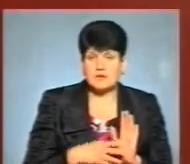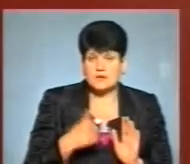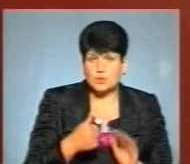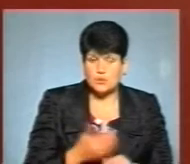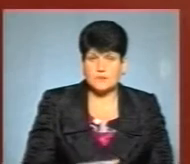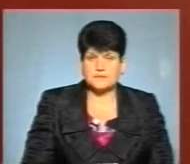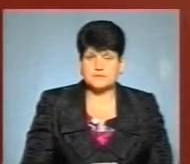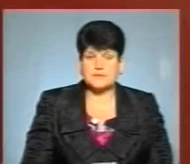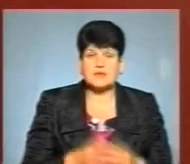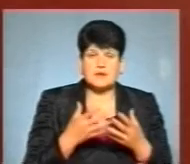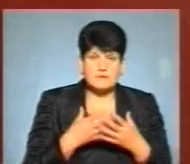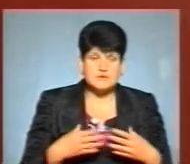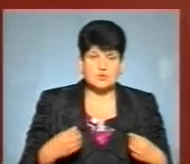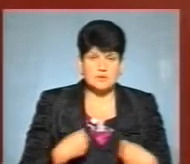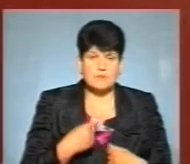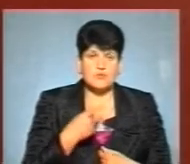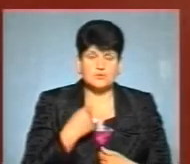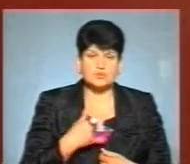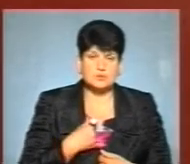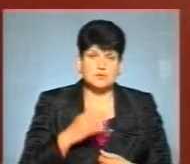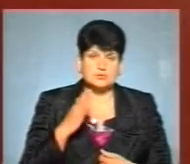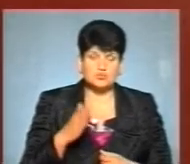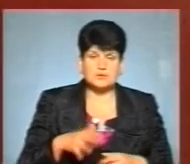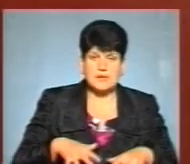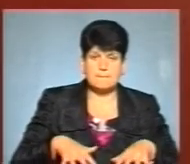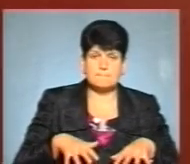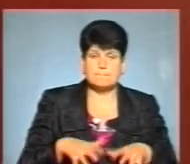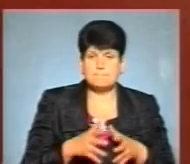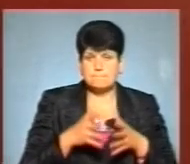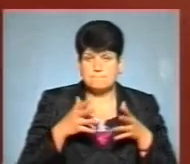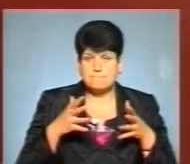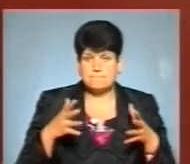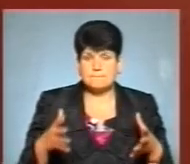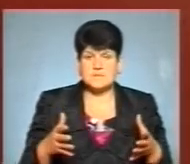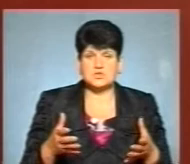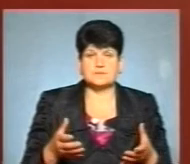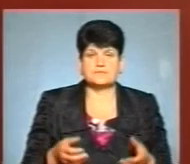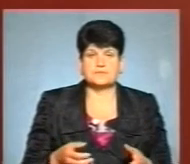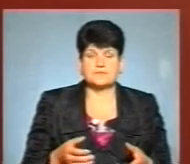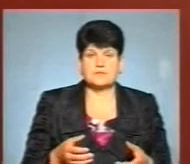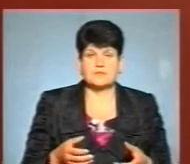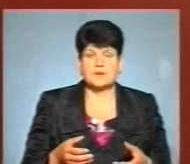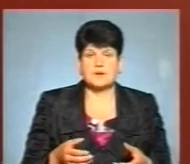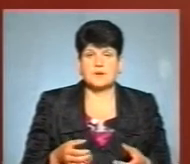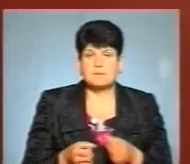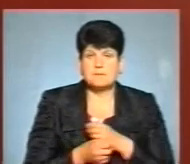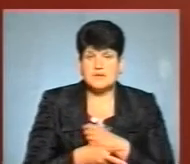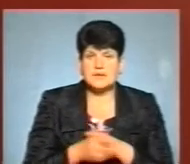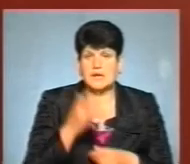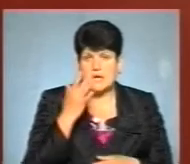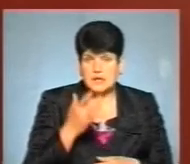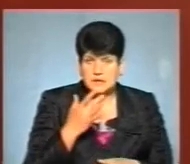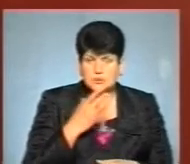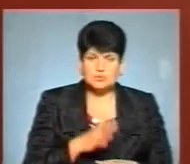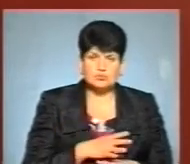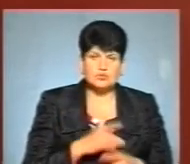Але навесні нам прогнозували, що буде в нас найбільш зневоложене, скажімо так, обезводнене літо, дуже велике